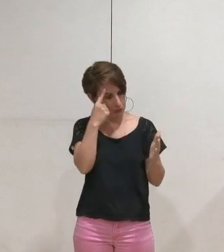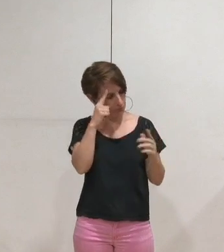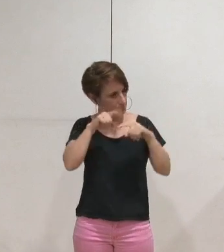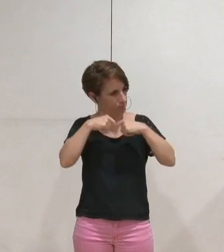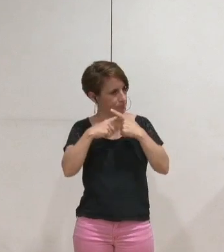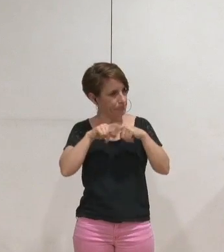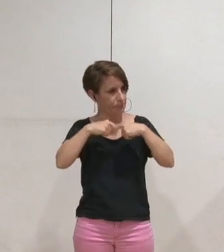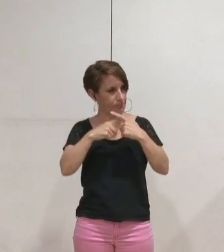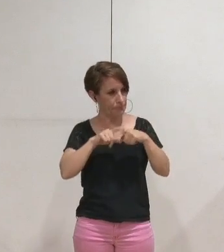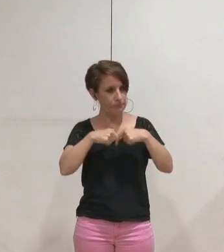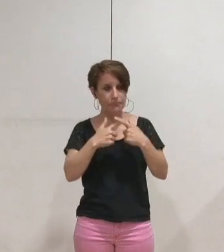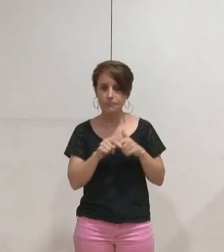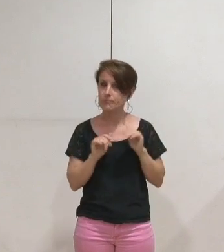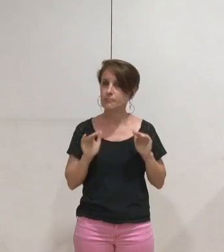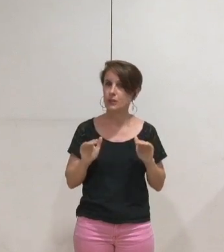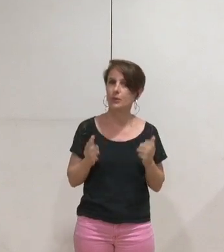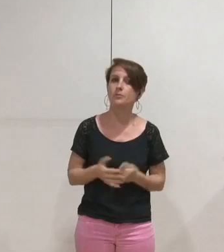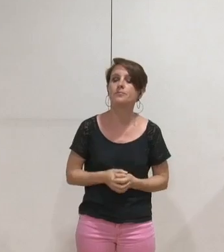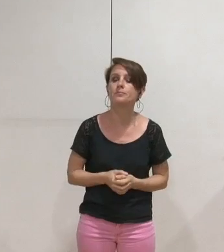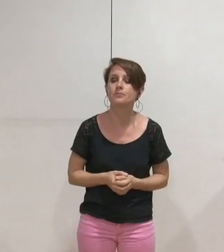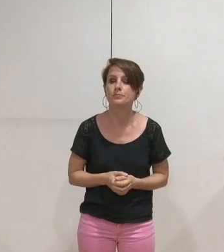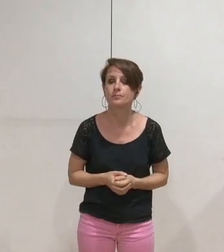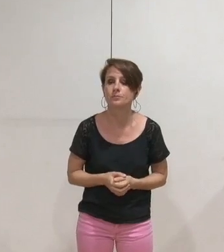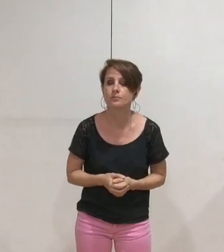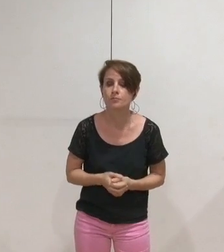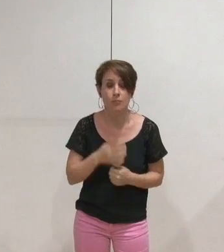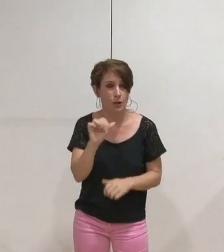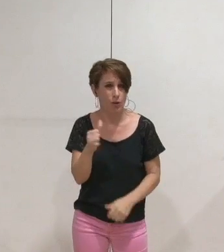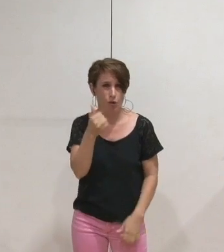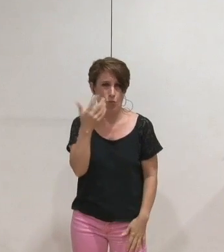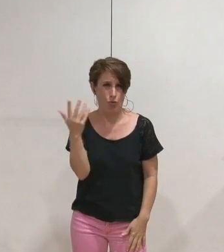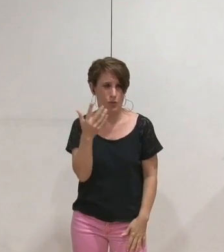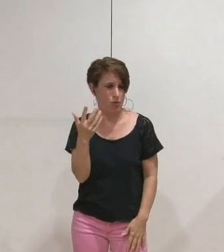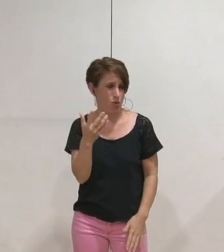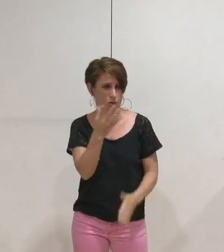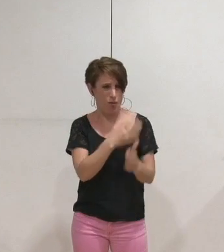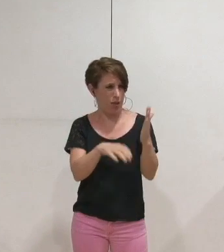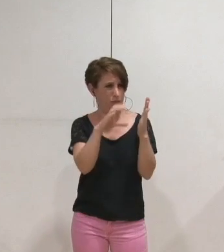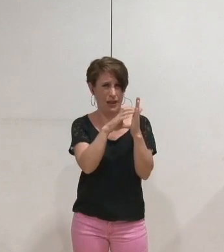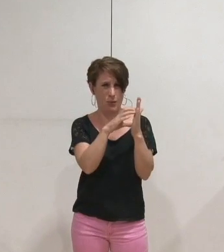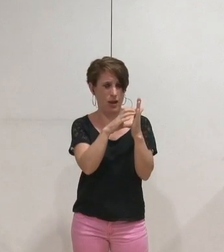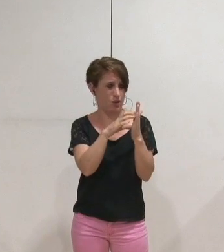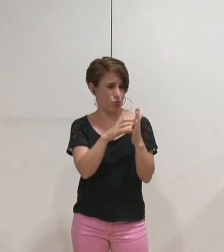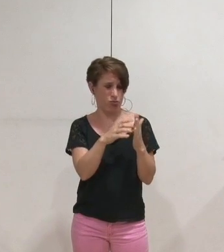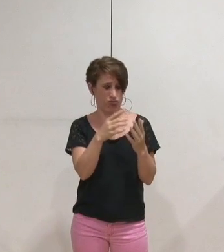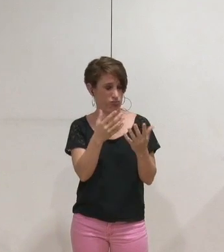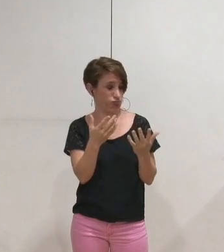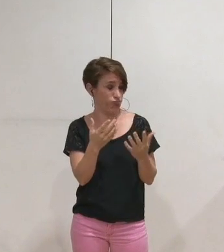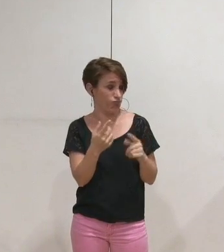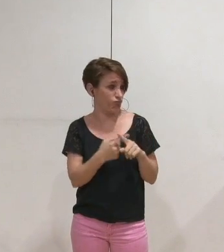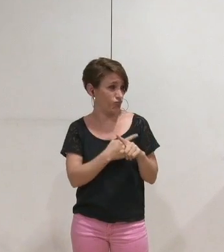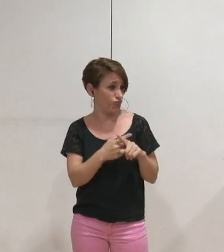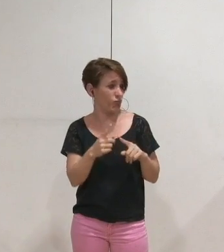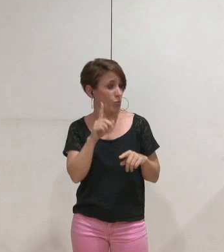perplexité la perplexité déjà elle portait sur le principe de cette délibération en 12 mois nous en sommes donc à